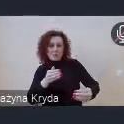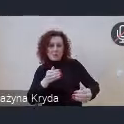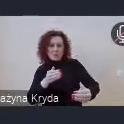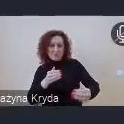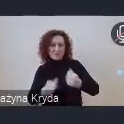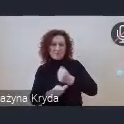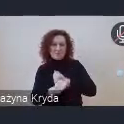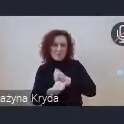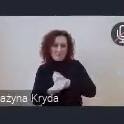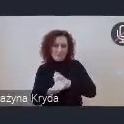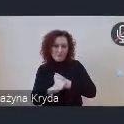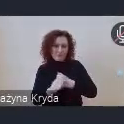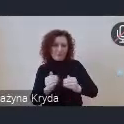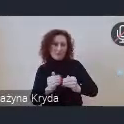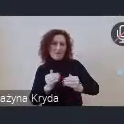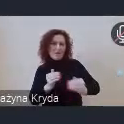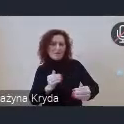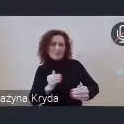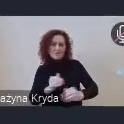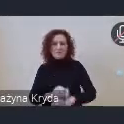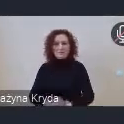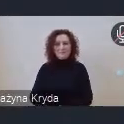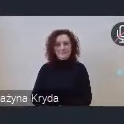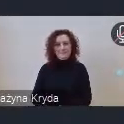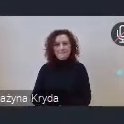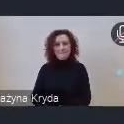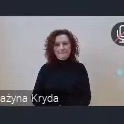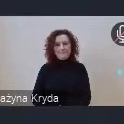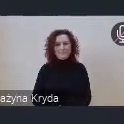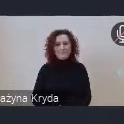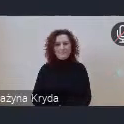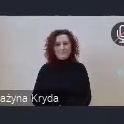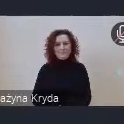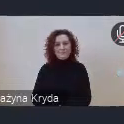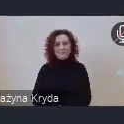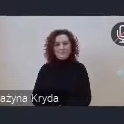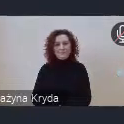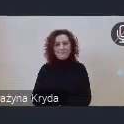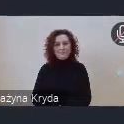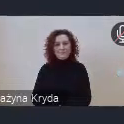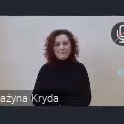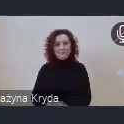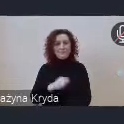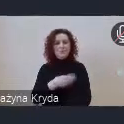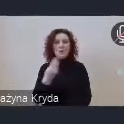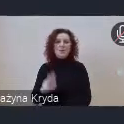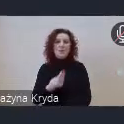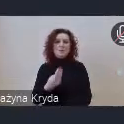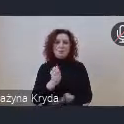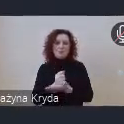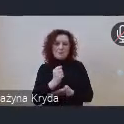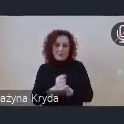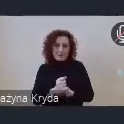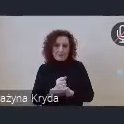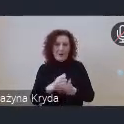przy samym na początku schodka umieszczać oznaczeń tylko trochę odsłuchać to jeszcze kwestia przestrzeni